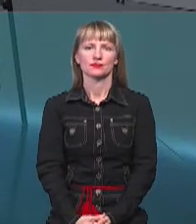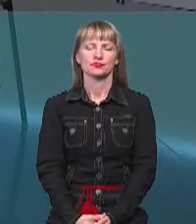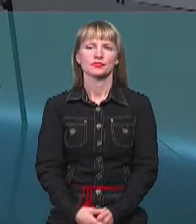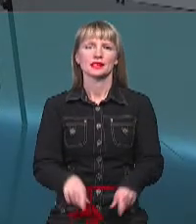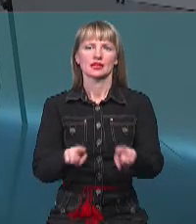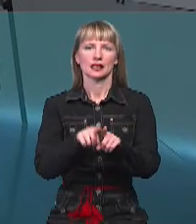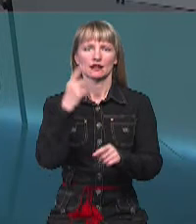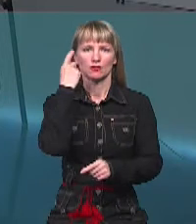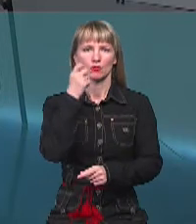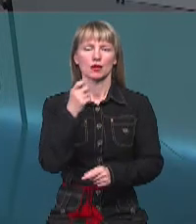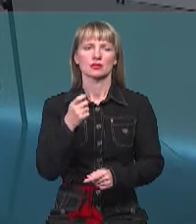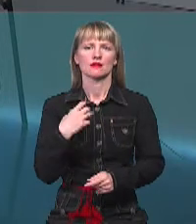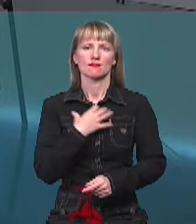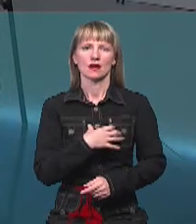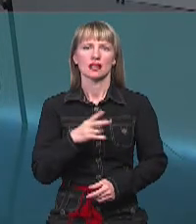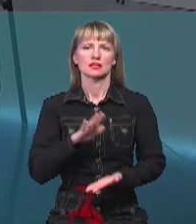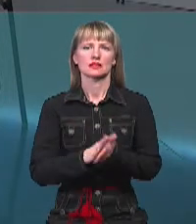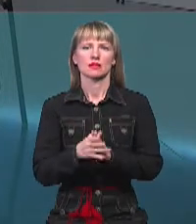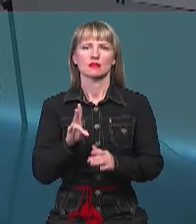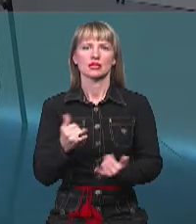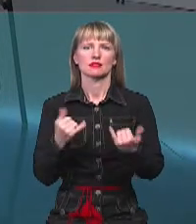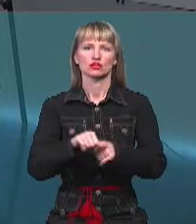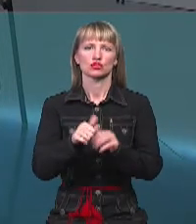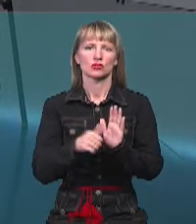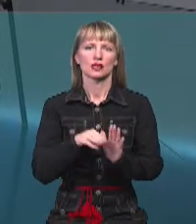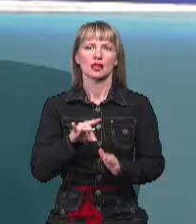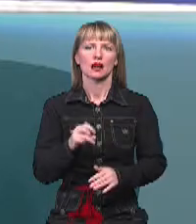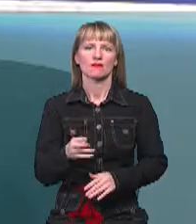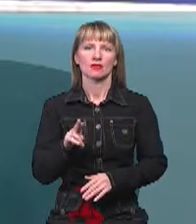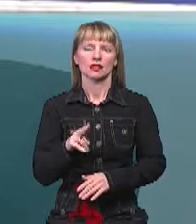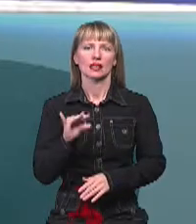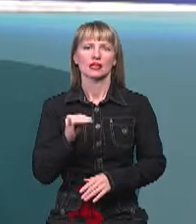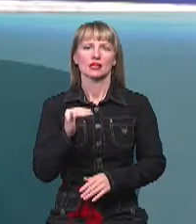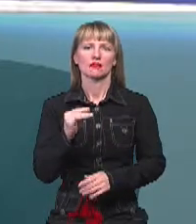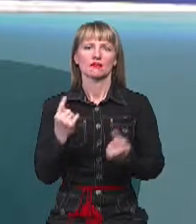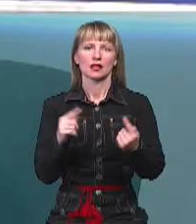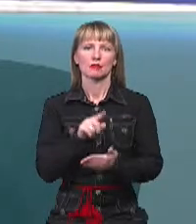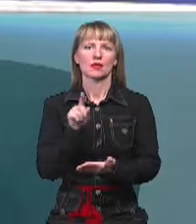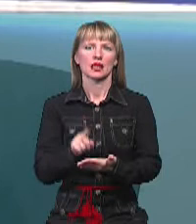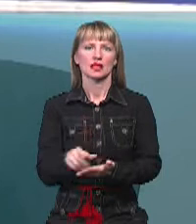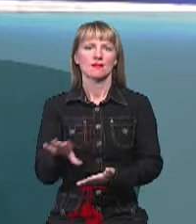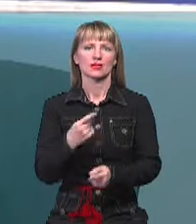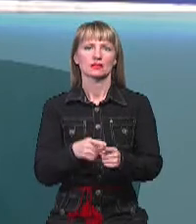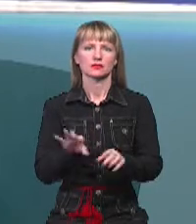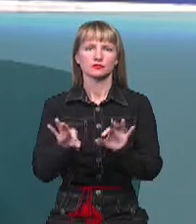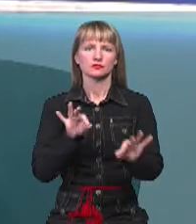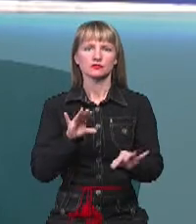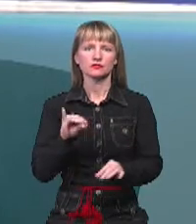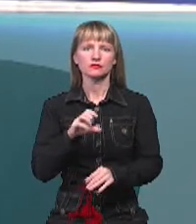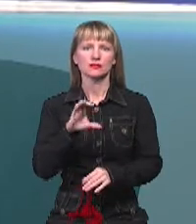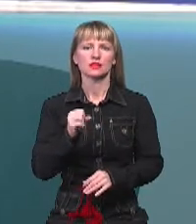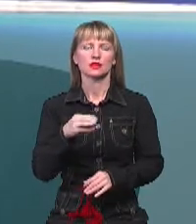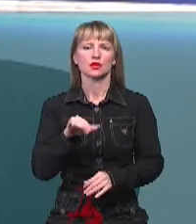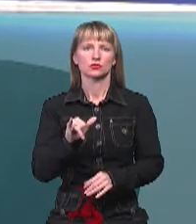Уже така інформація найсвіжіша, станом на сьогодні, 16 травня. І дорити питання, все це я взяла з сайту,